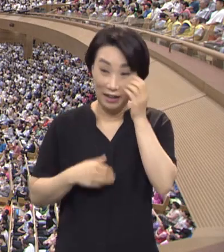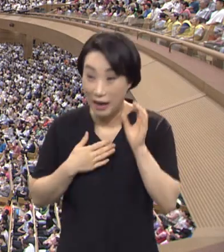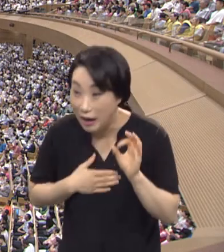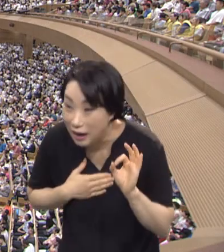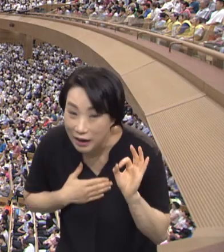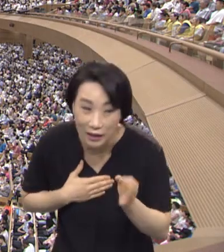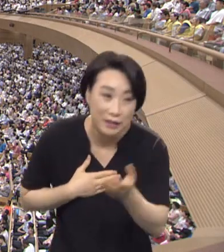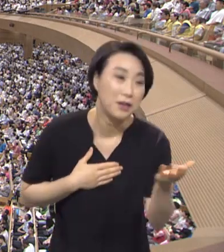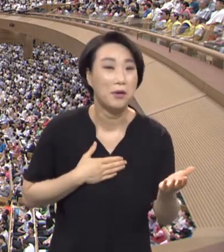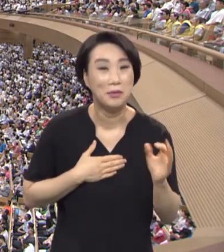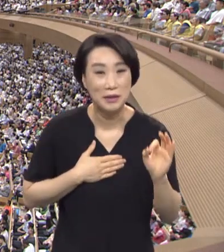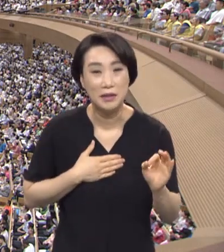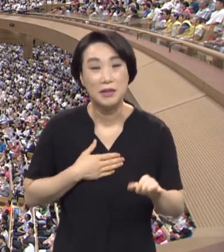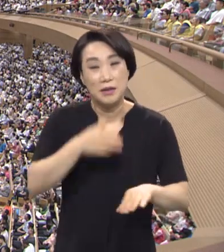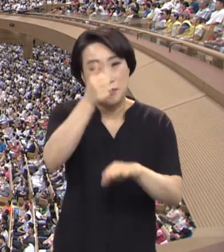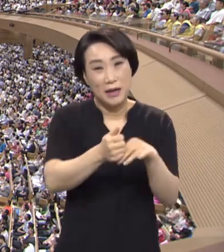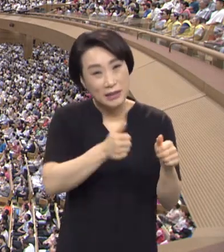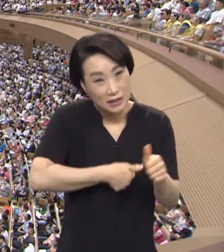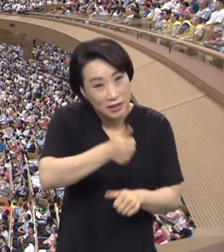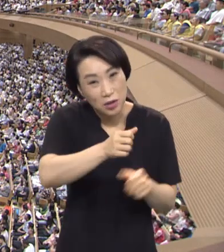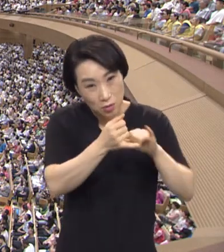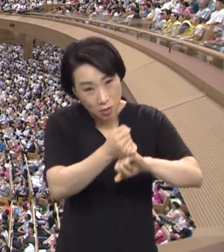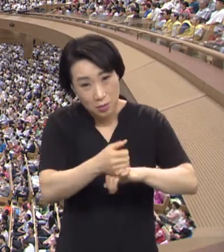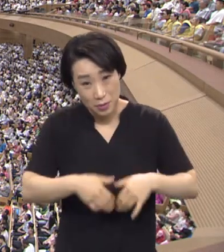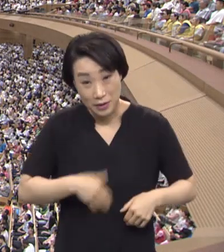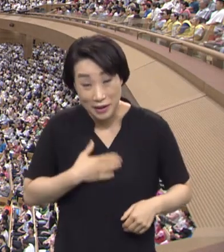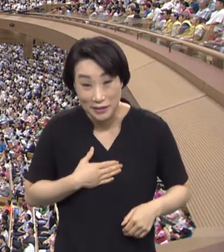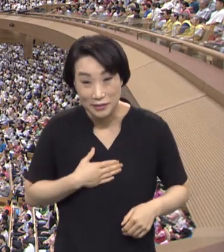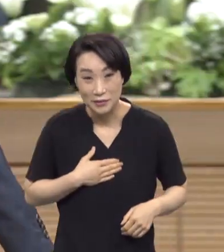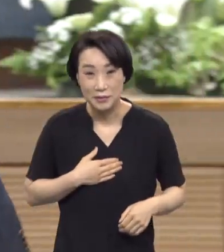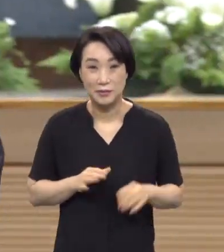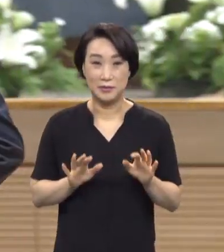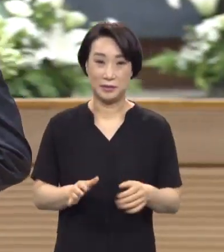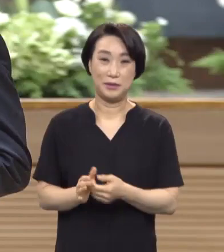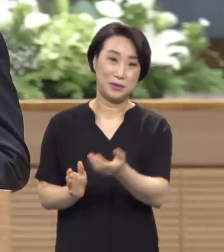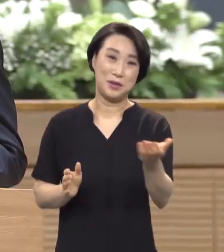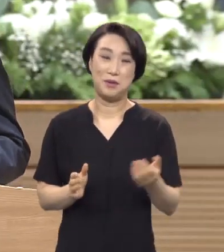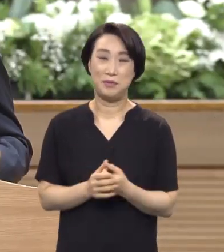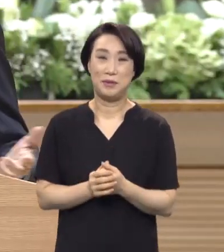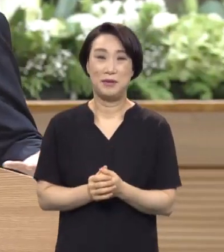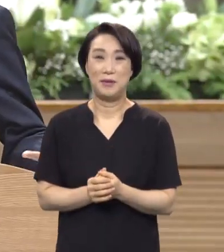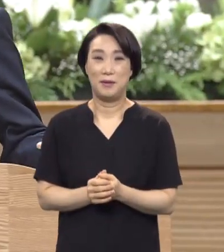알아들었어요? 끝까지 이겨야 된다는 거. 응? 그게 우리가